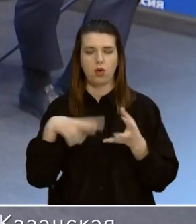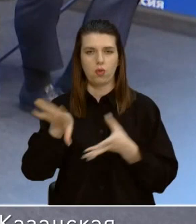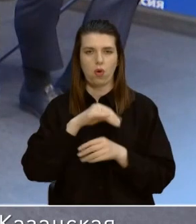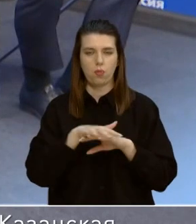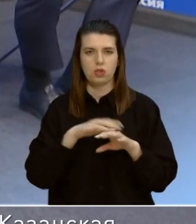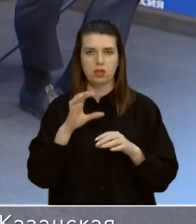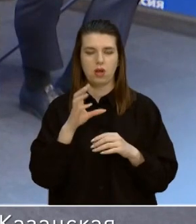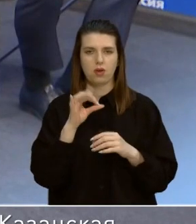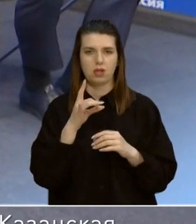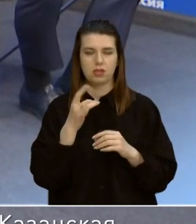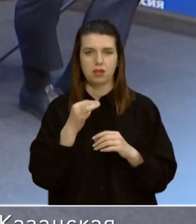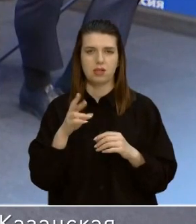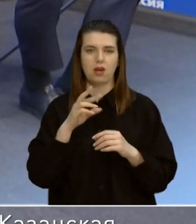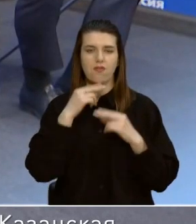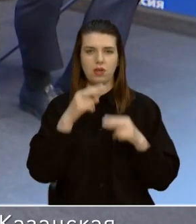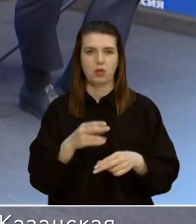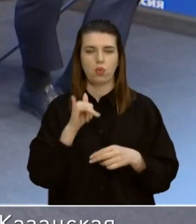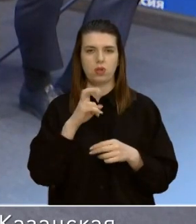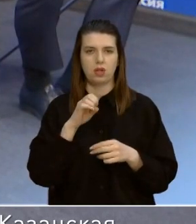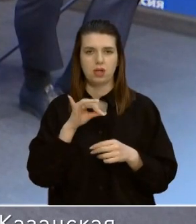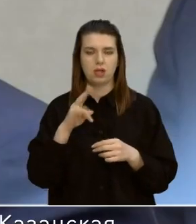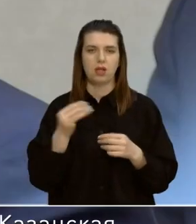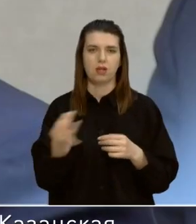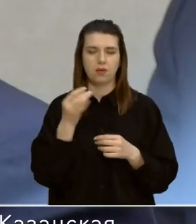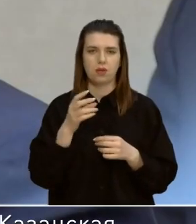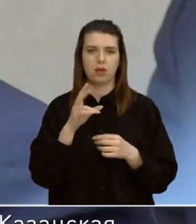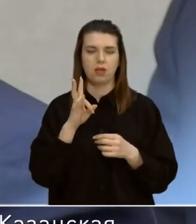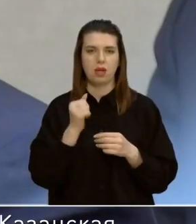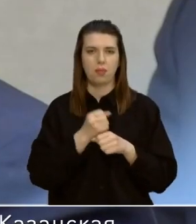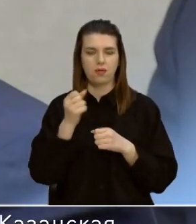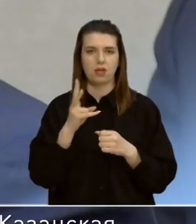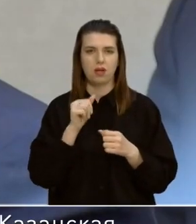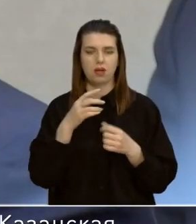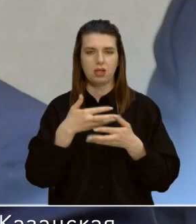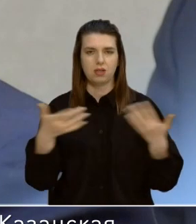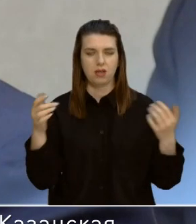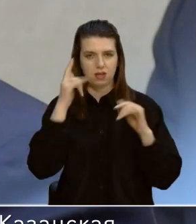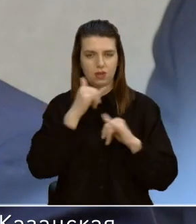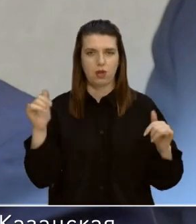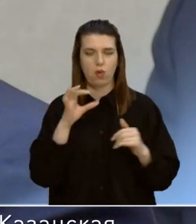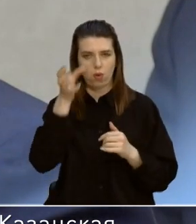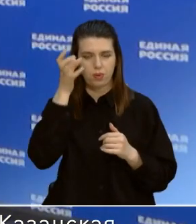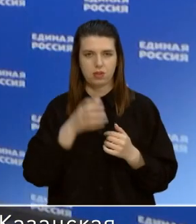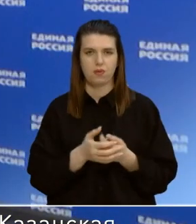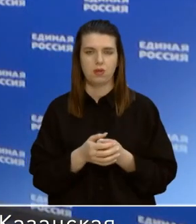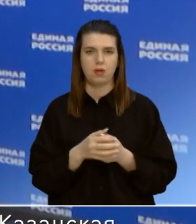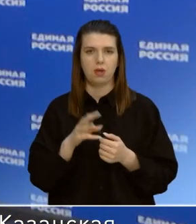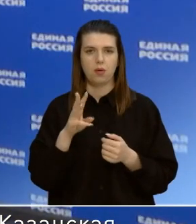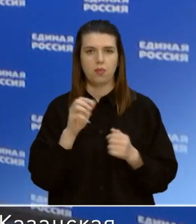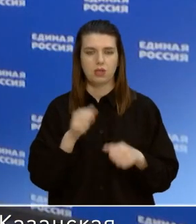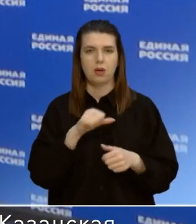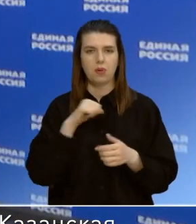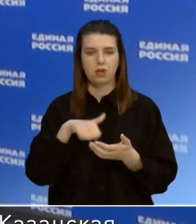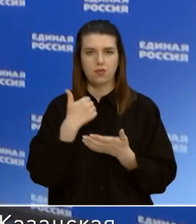общественных организаций. Особое внимание уделили инициативам, направленным на всестороннее развитие образования. И, может быть,